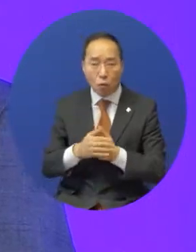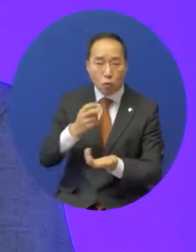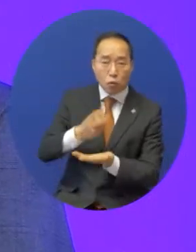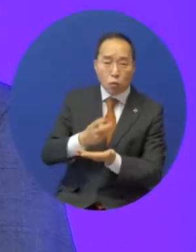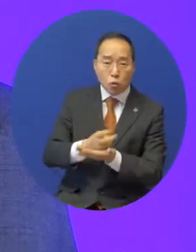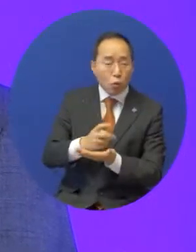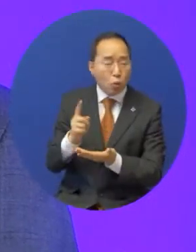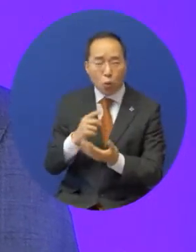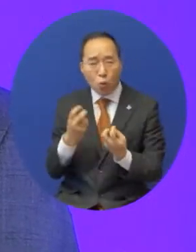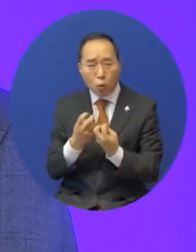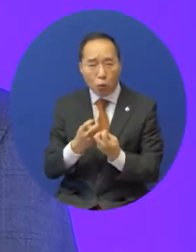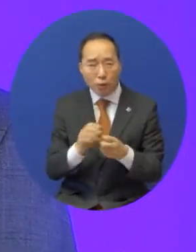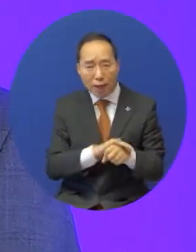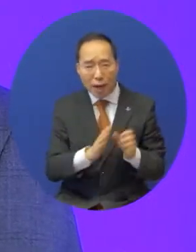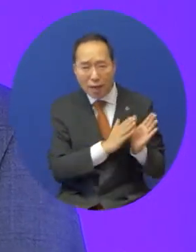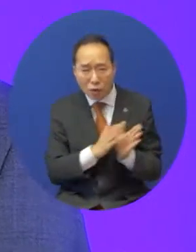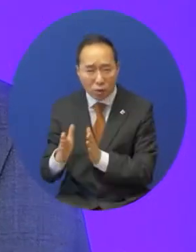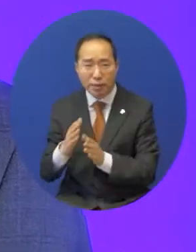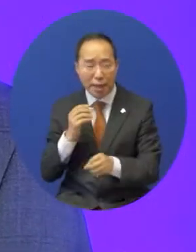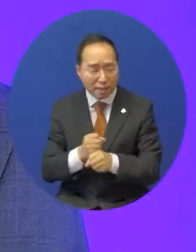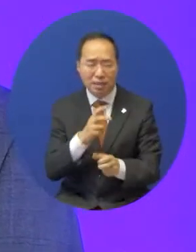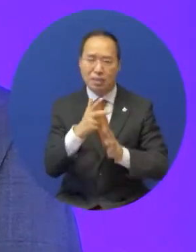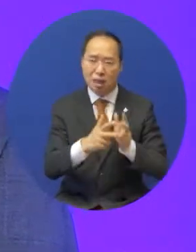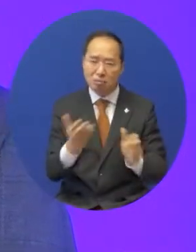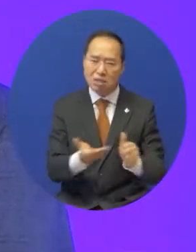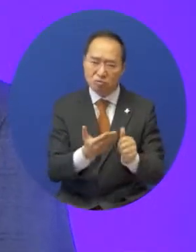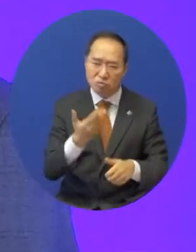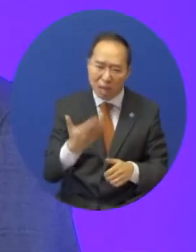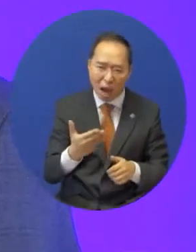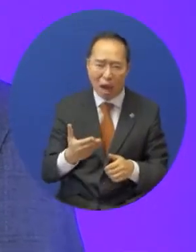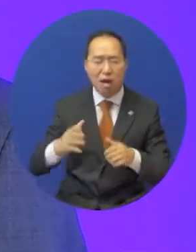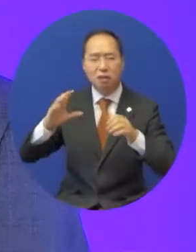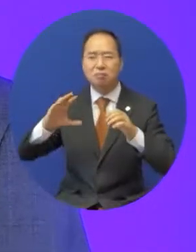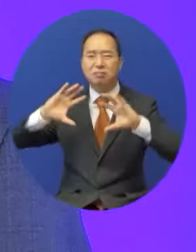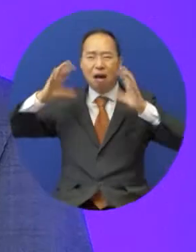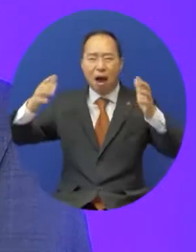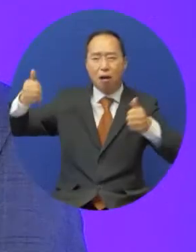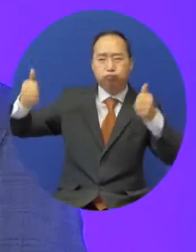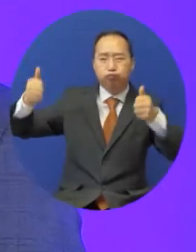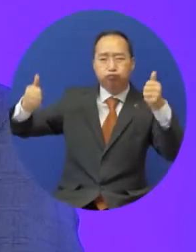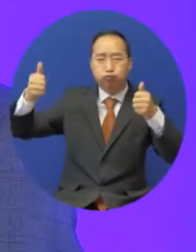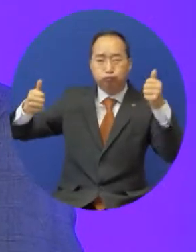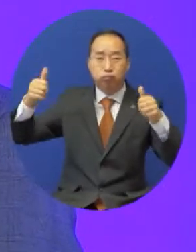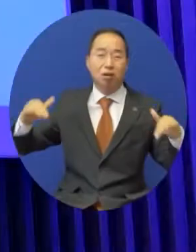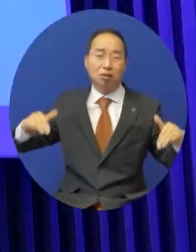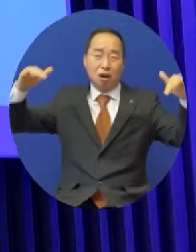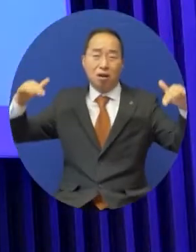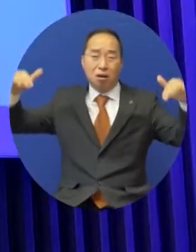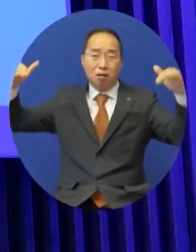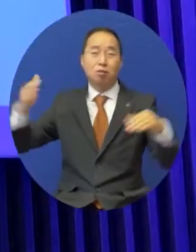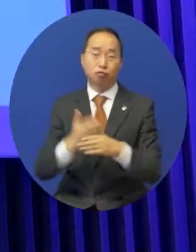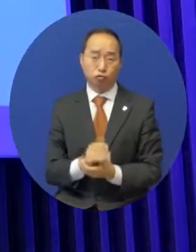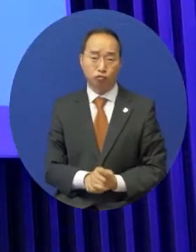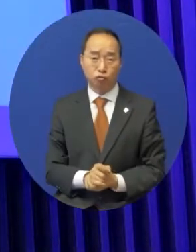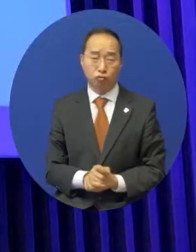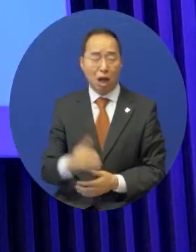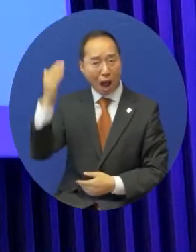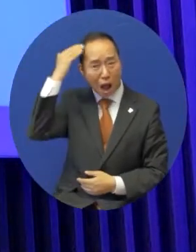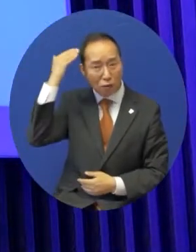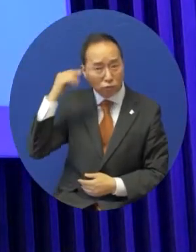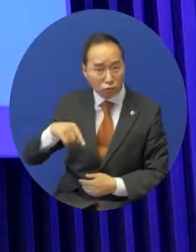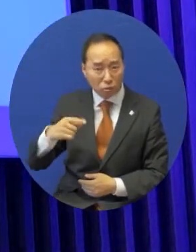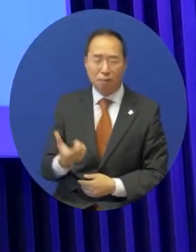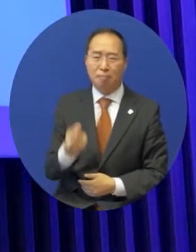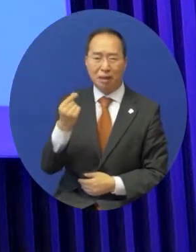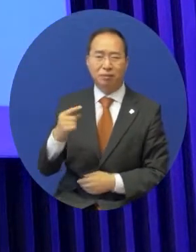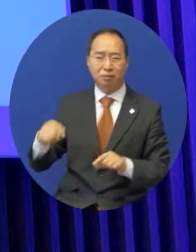규제를 제대로 빨리 설정해서 이 산업을 키우냐 서로 경쟁하고 있거든요. 그래서 우리나라도 빨리